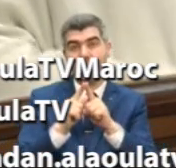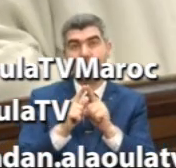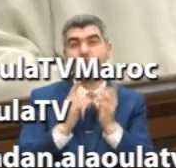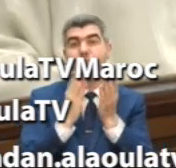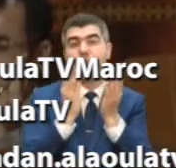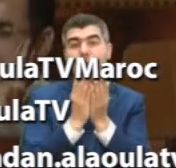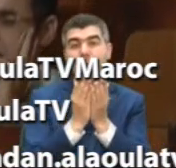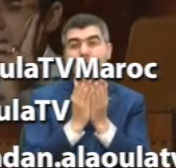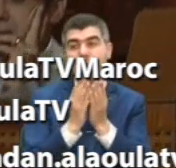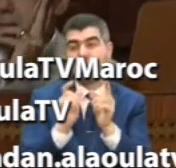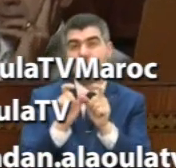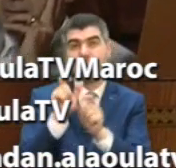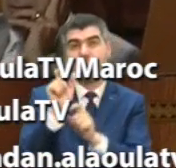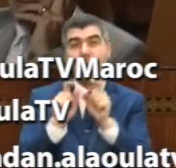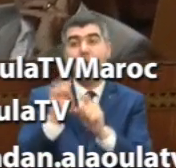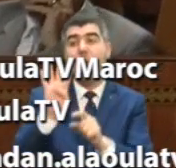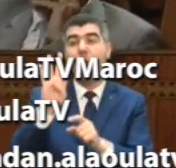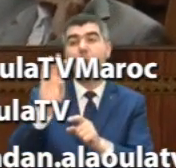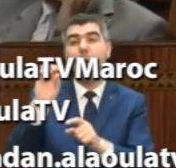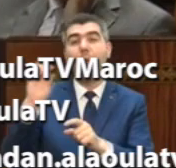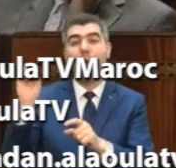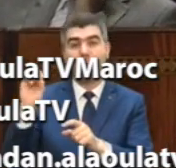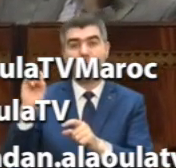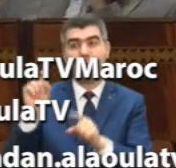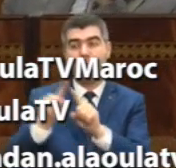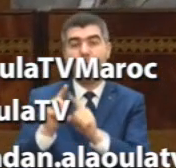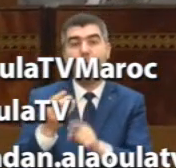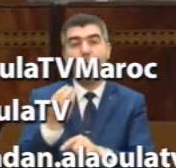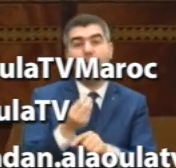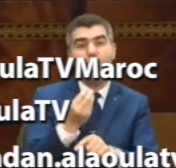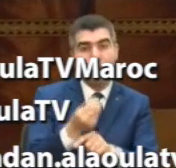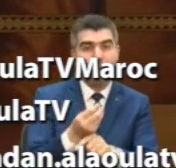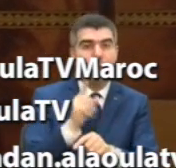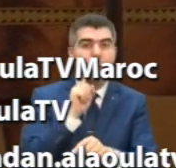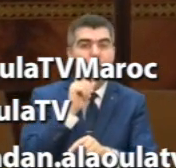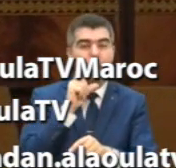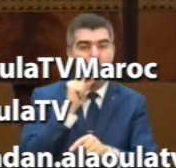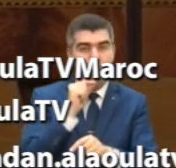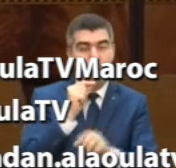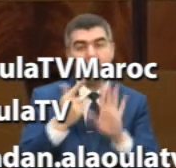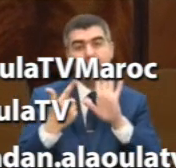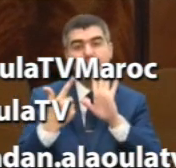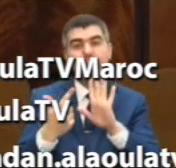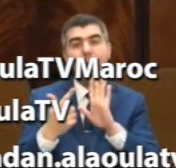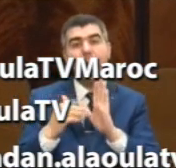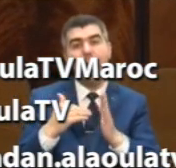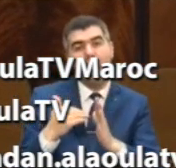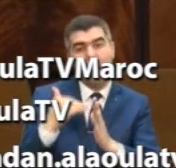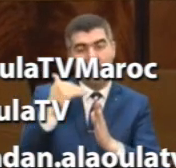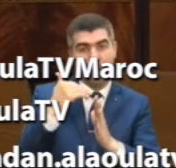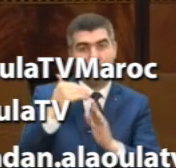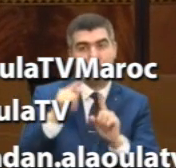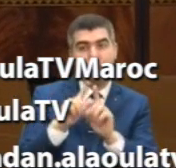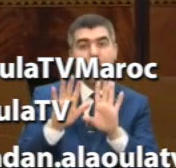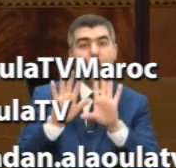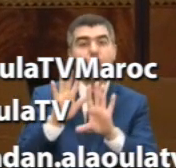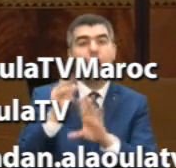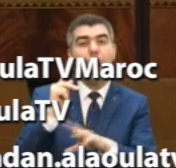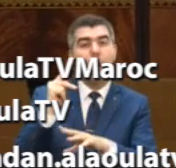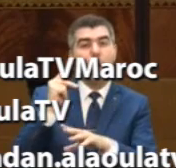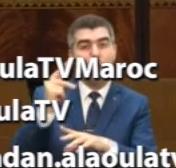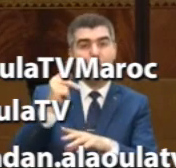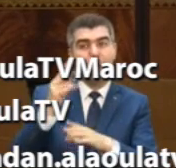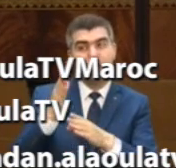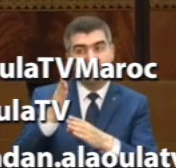في بعض الأحيان على 4000 نسمة كيضطر فيه طفل أو طفلة في عمر 7 سنوات أنه يتنقل عشرات الكيلومترات